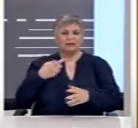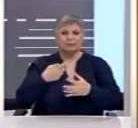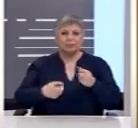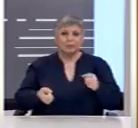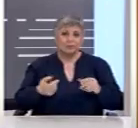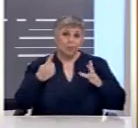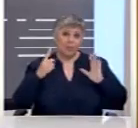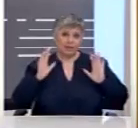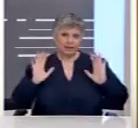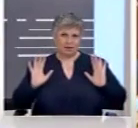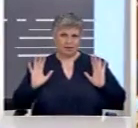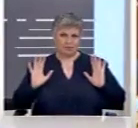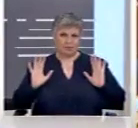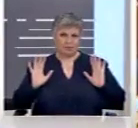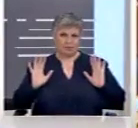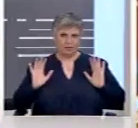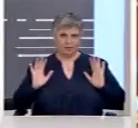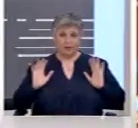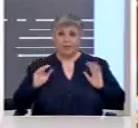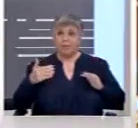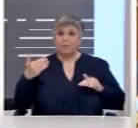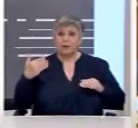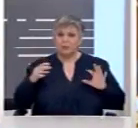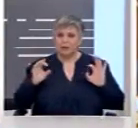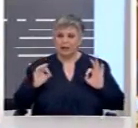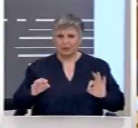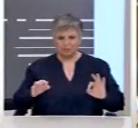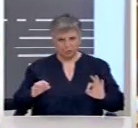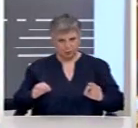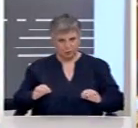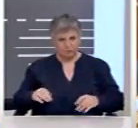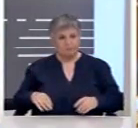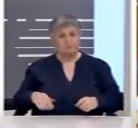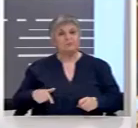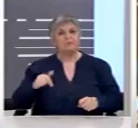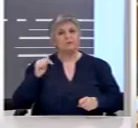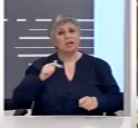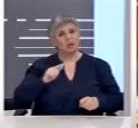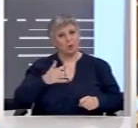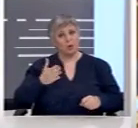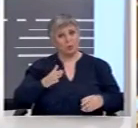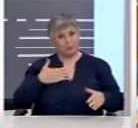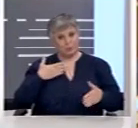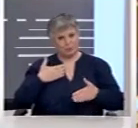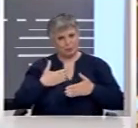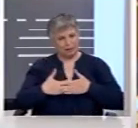Βουλής. Με σκοπό τη διαφύλαξη της ιστορικής μνήμης, τελειώνω συναδέλφες και συνάδελφοι,